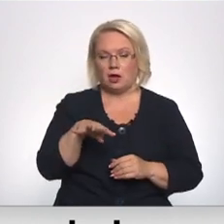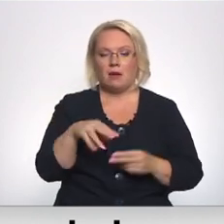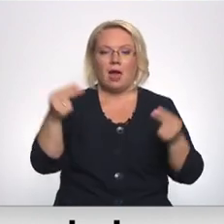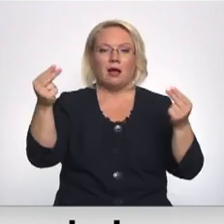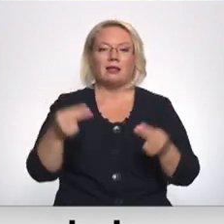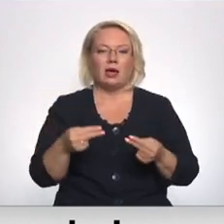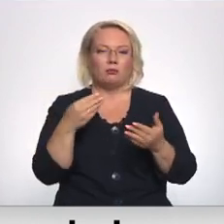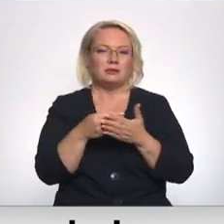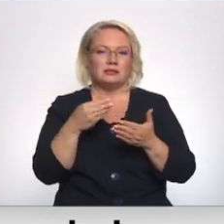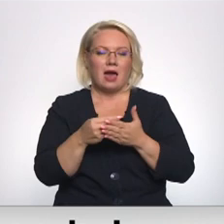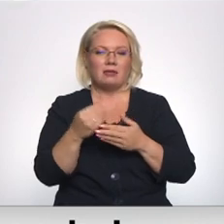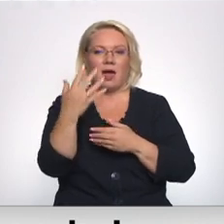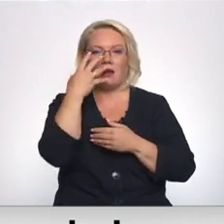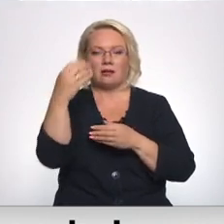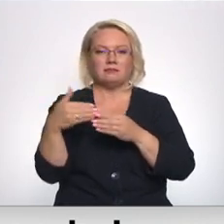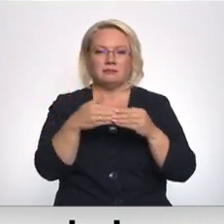radaru ieviešanai ir